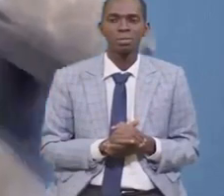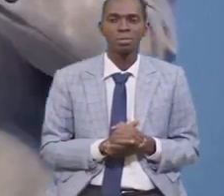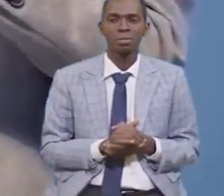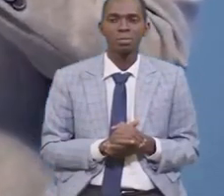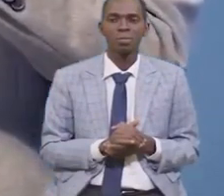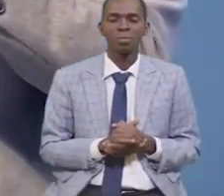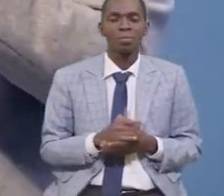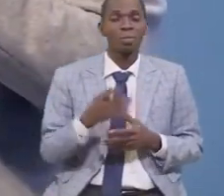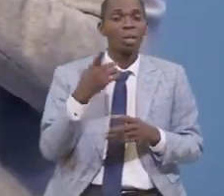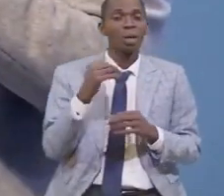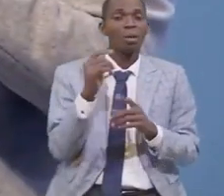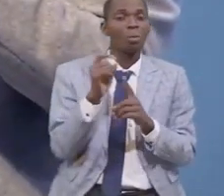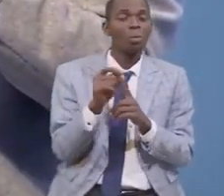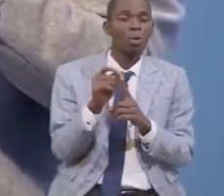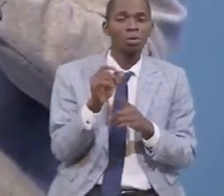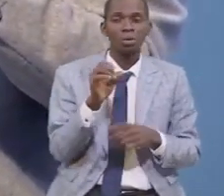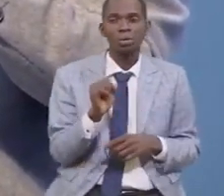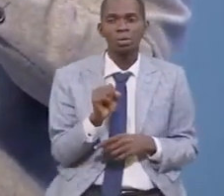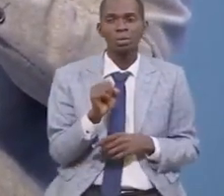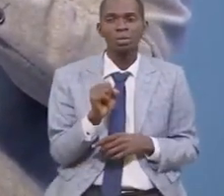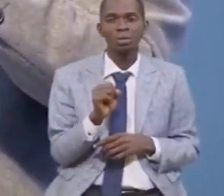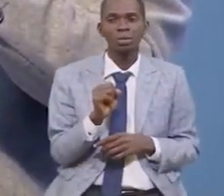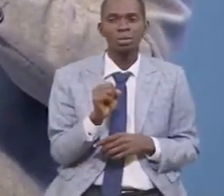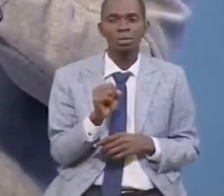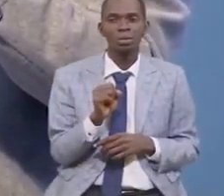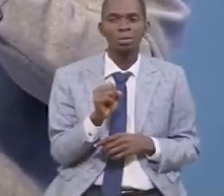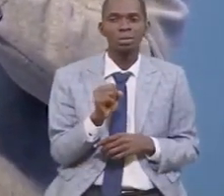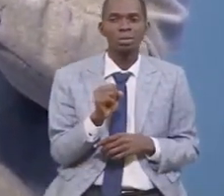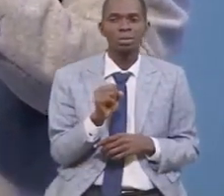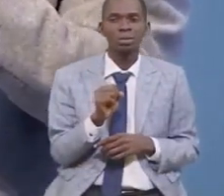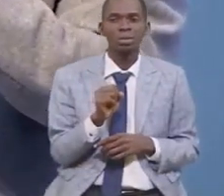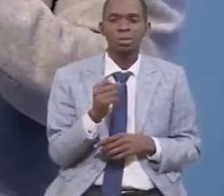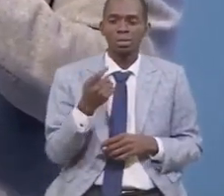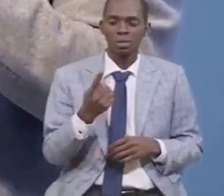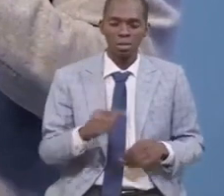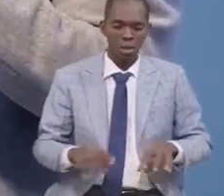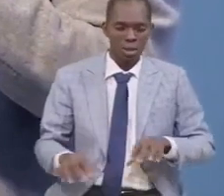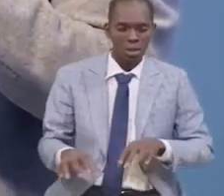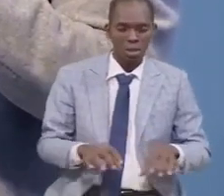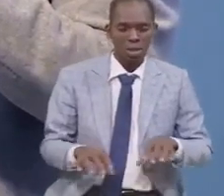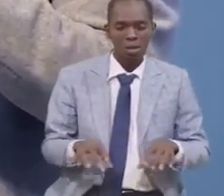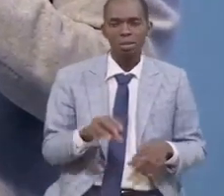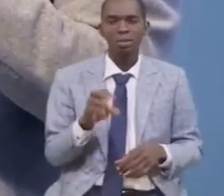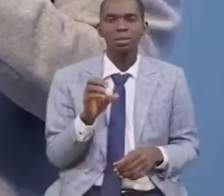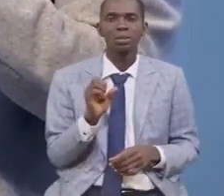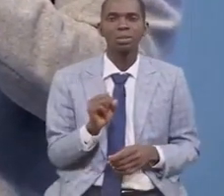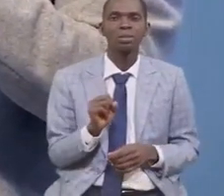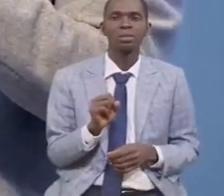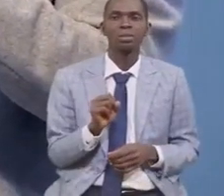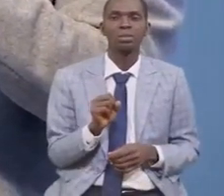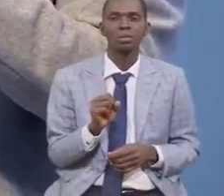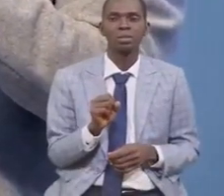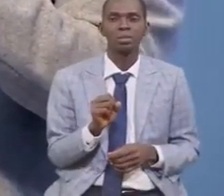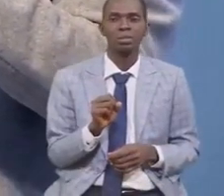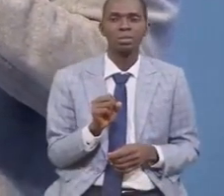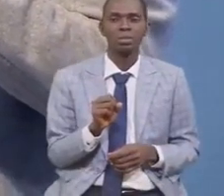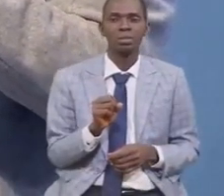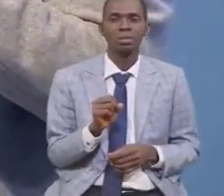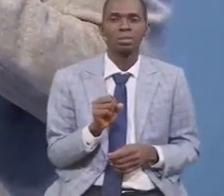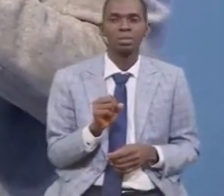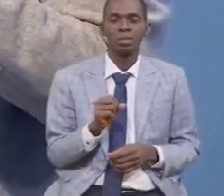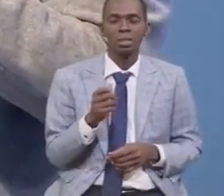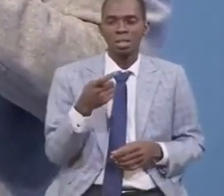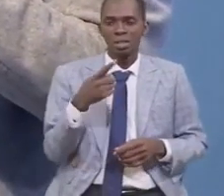The words, ayana yokka maatalu, the acts and actions, ayana yokka charyalu kriyalu,